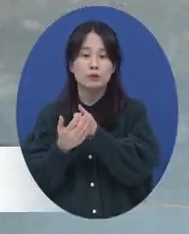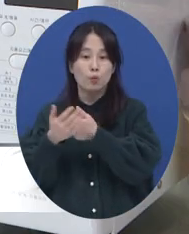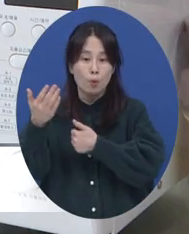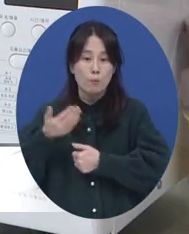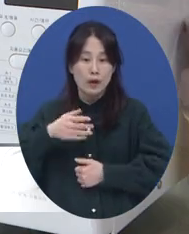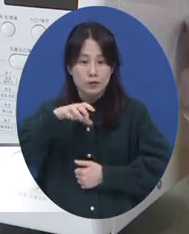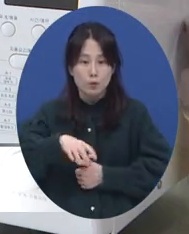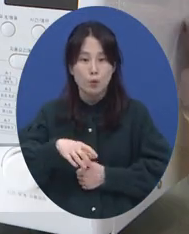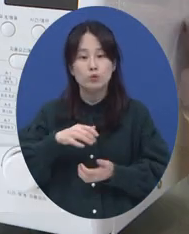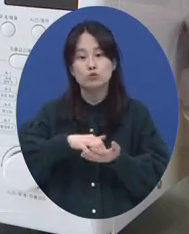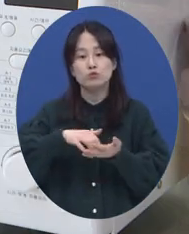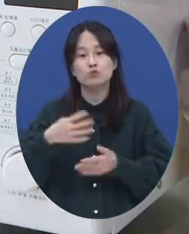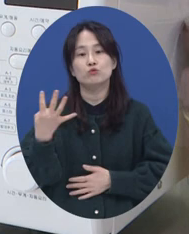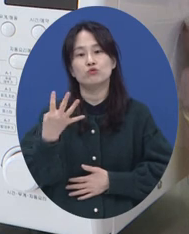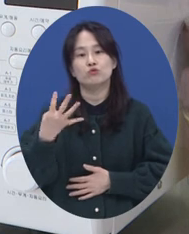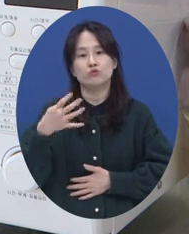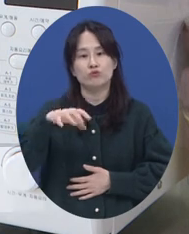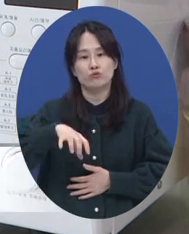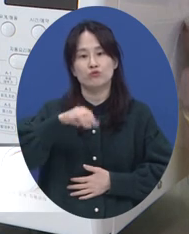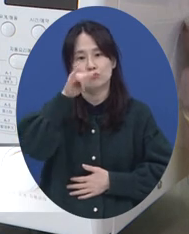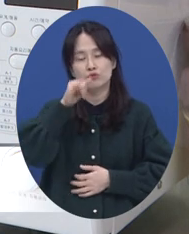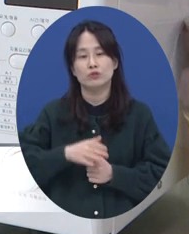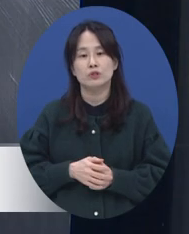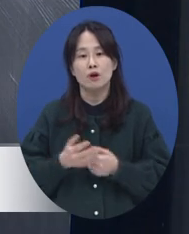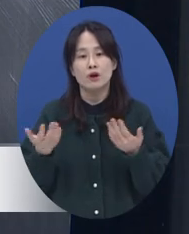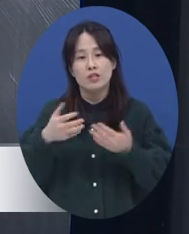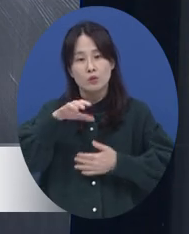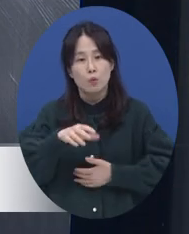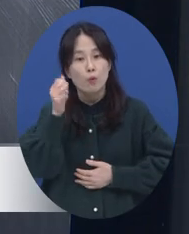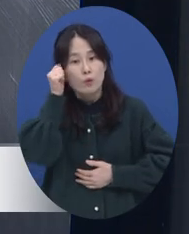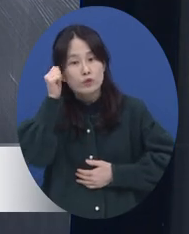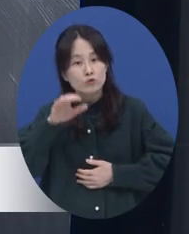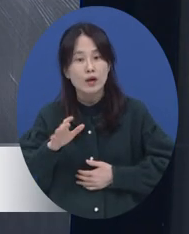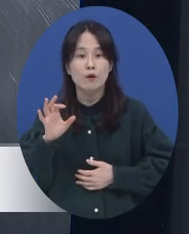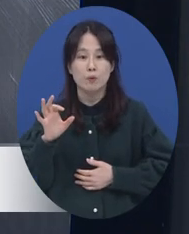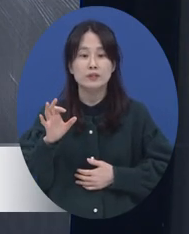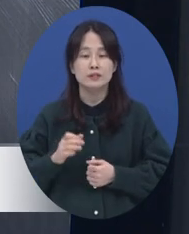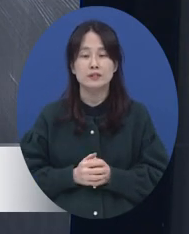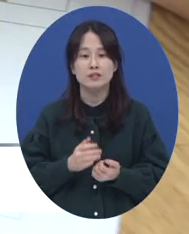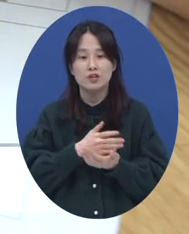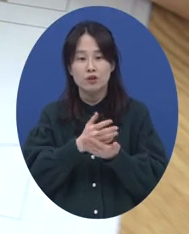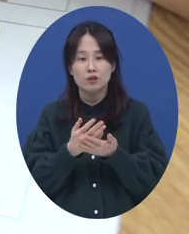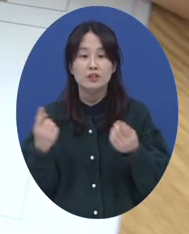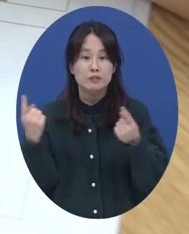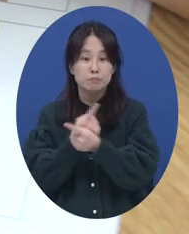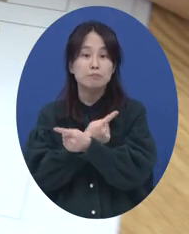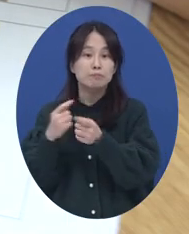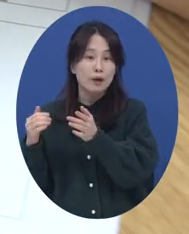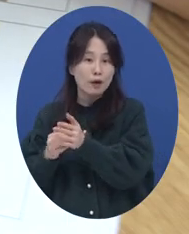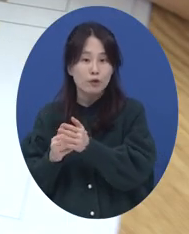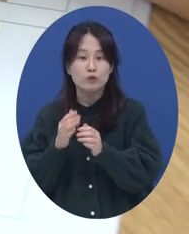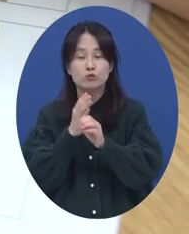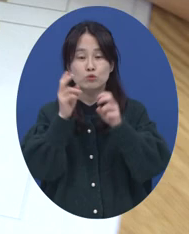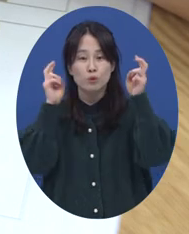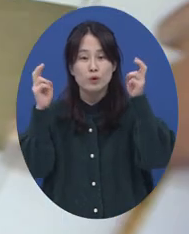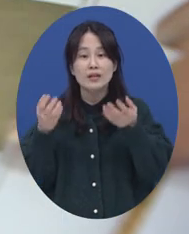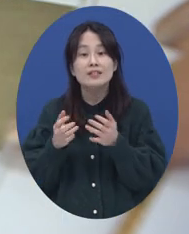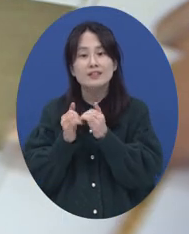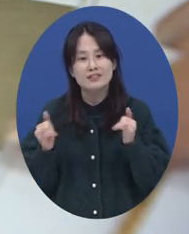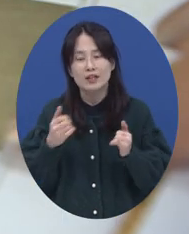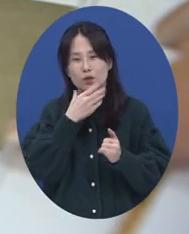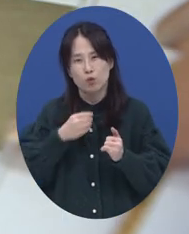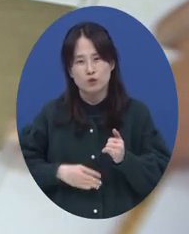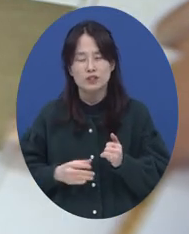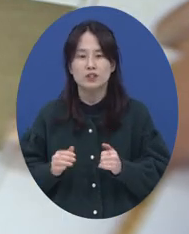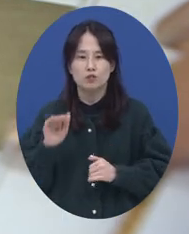중소기업은 총 4,000여 고 작업장과 기숙사 화장실 등 노동 환경을 개선해 중소기업 노동자들의 복지